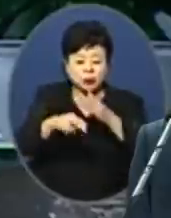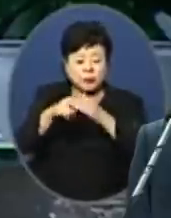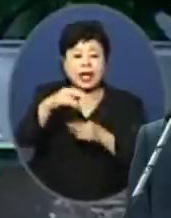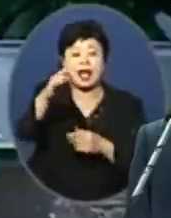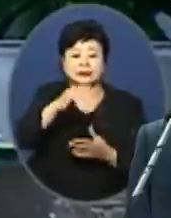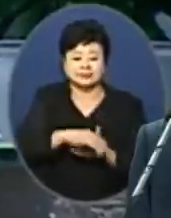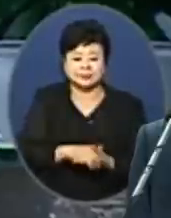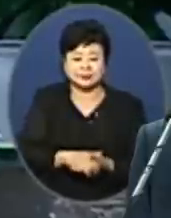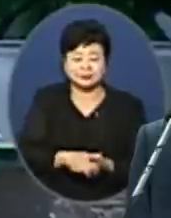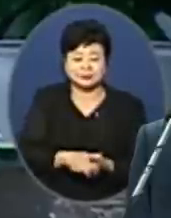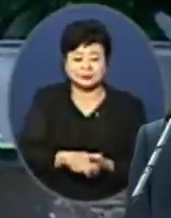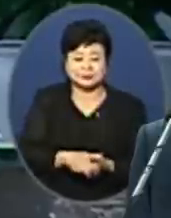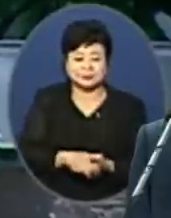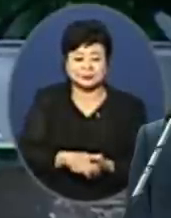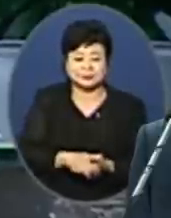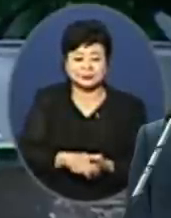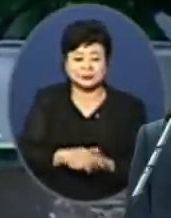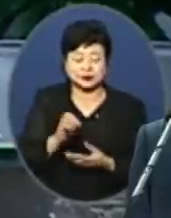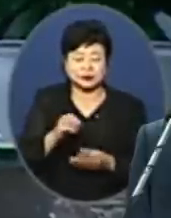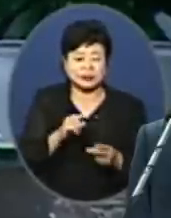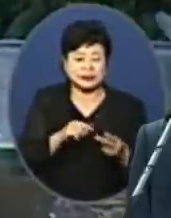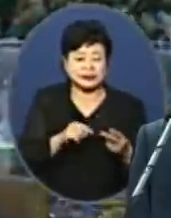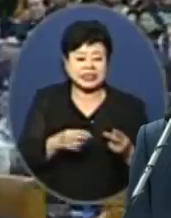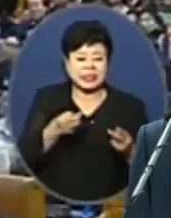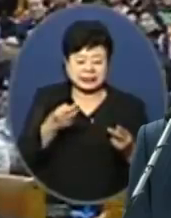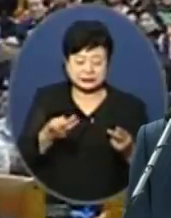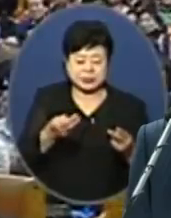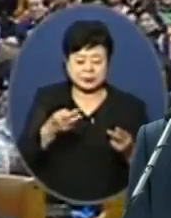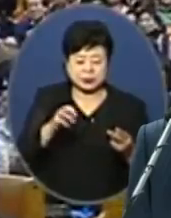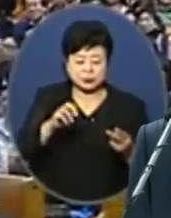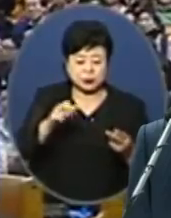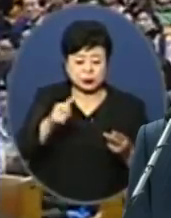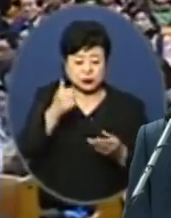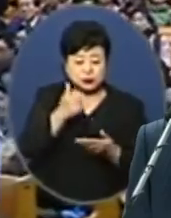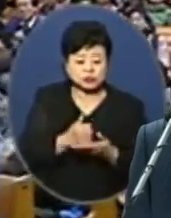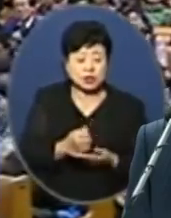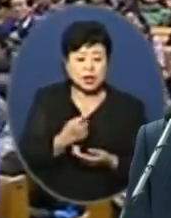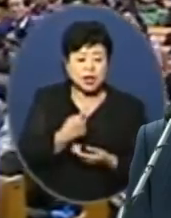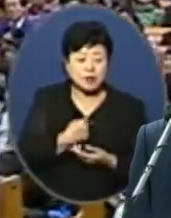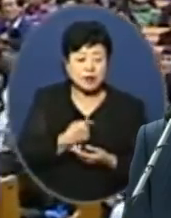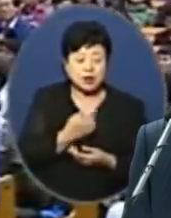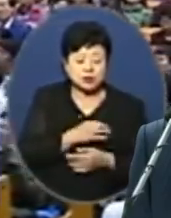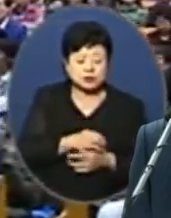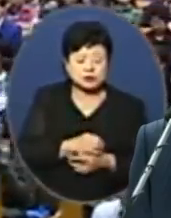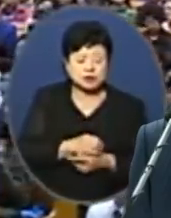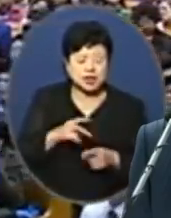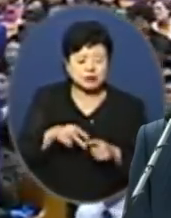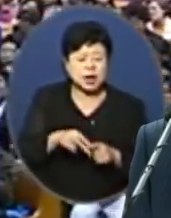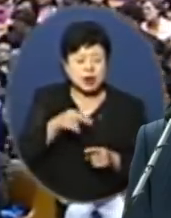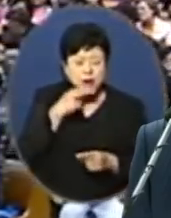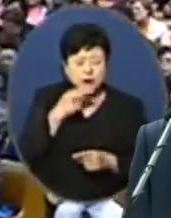것입니다. 골로새 2장 13절로 15절에 또 범죄와 육체의 무할료로 죽었던 너희를